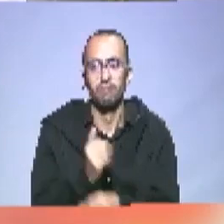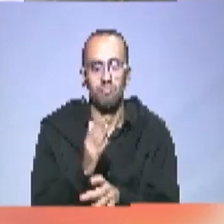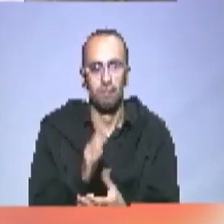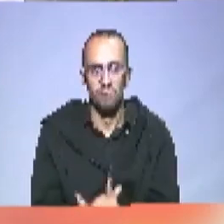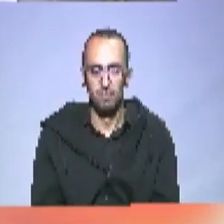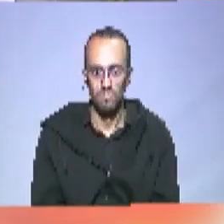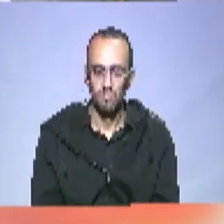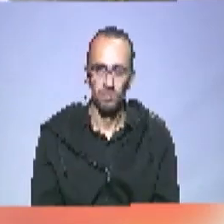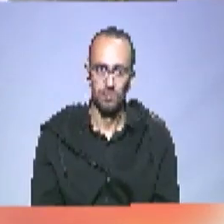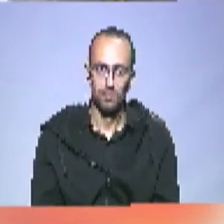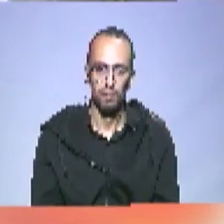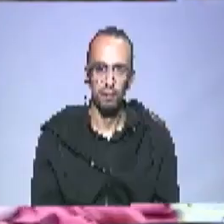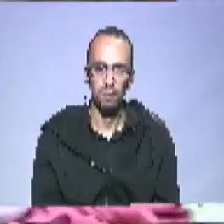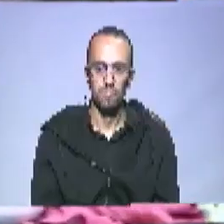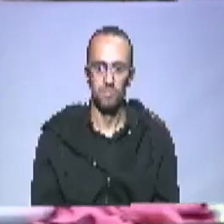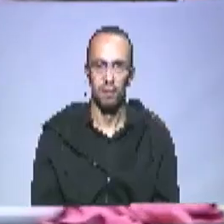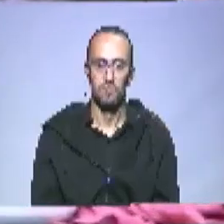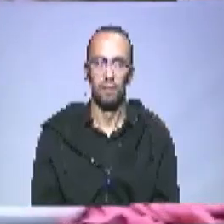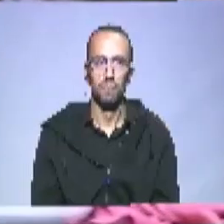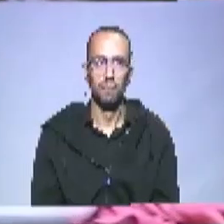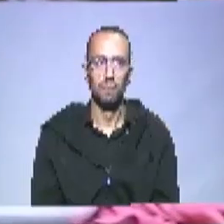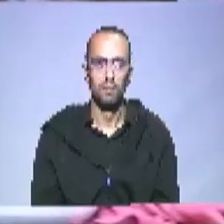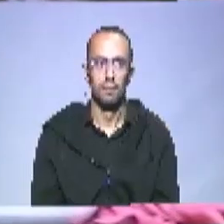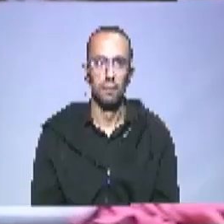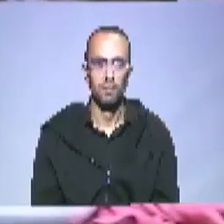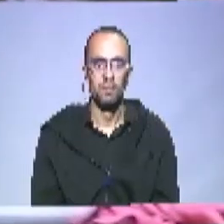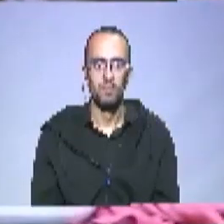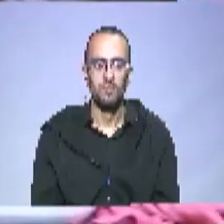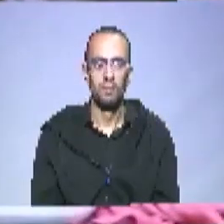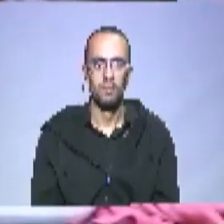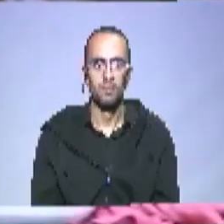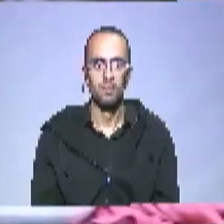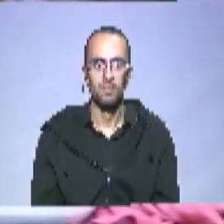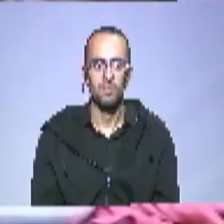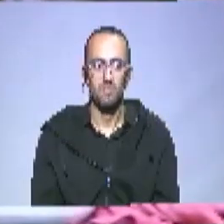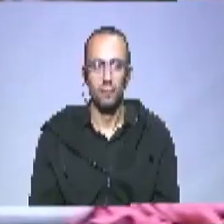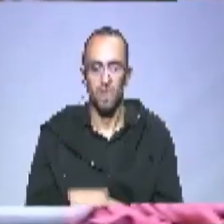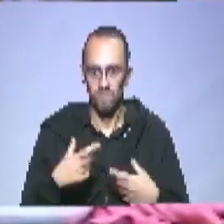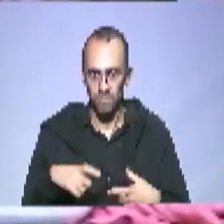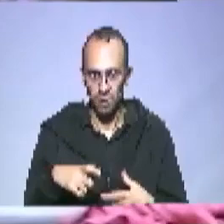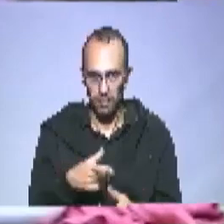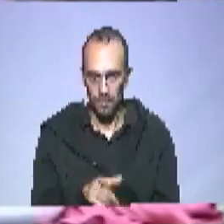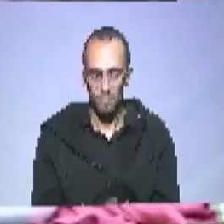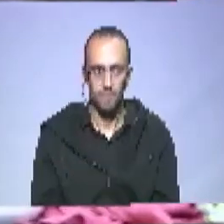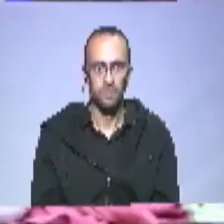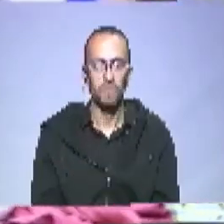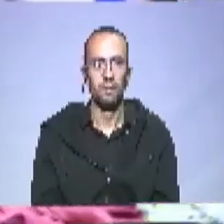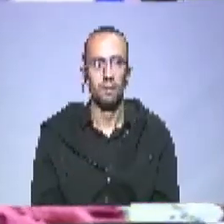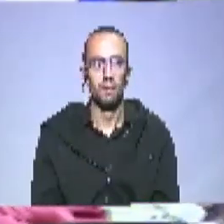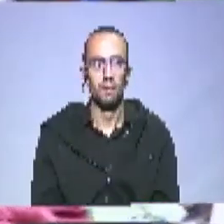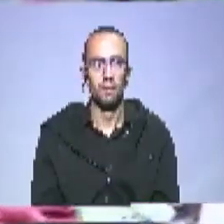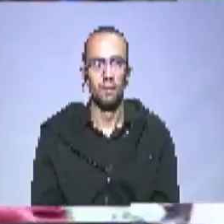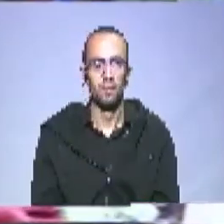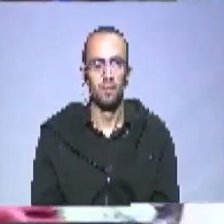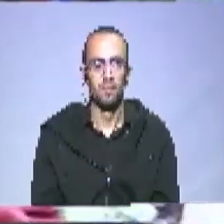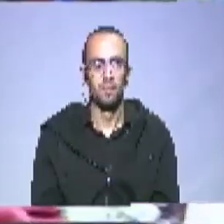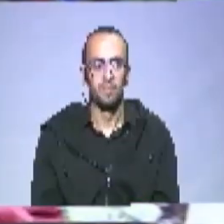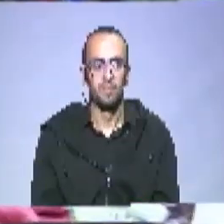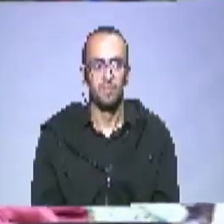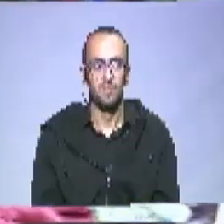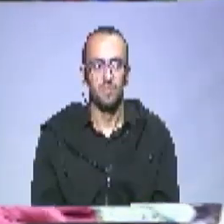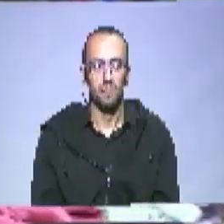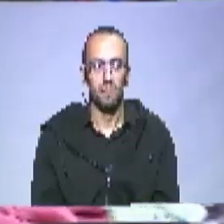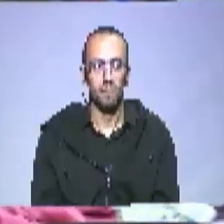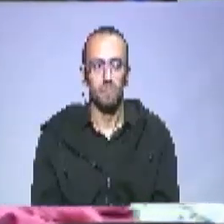حلوة وعملناها حاجة بالظبط كده. هنعمل بقى الفطيرة كده. نجيب بقى العجلة بتاعتنا دي